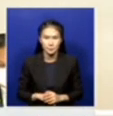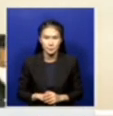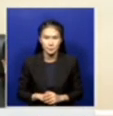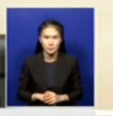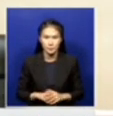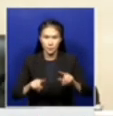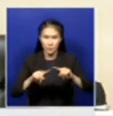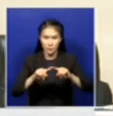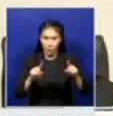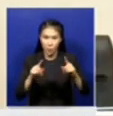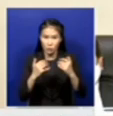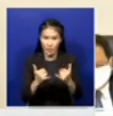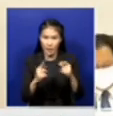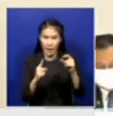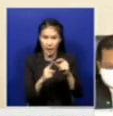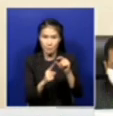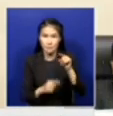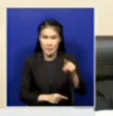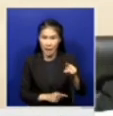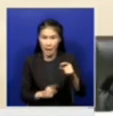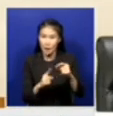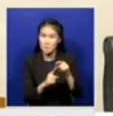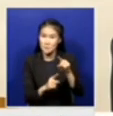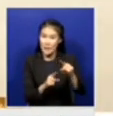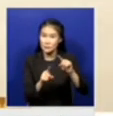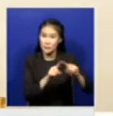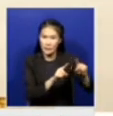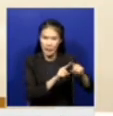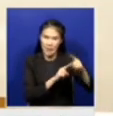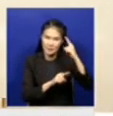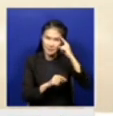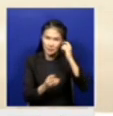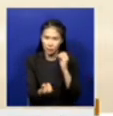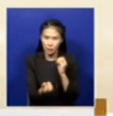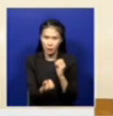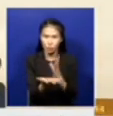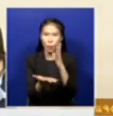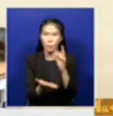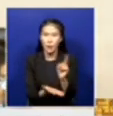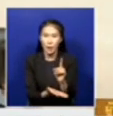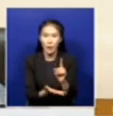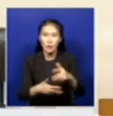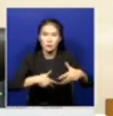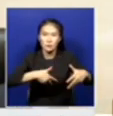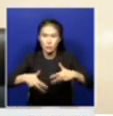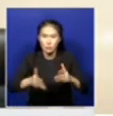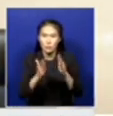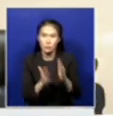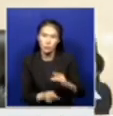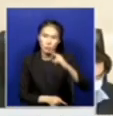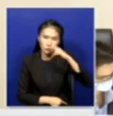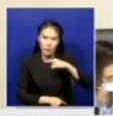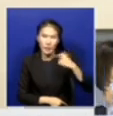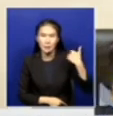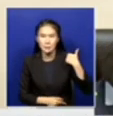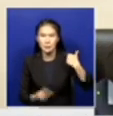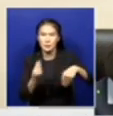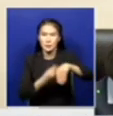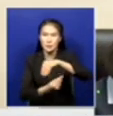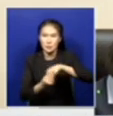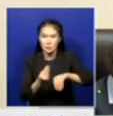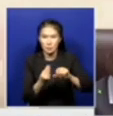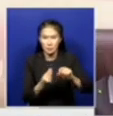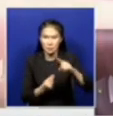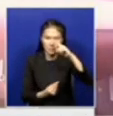ของการใช้คำสั่งดังกล่าวเนี่ยนะครับเกิดกระทบผลกระทบต่อพี่น้องประชาชนกระทบต่อเศรษฐกิจของประเทศอย่างรุนแร